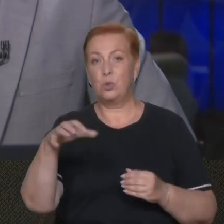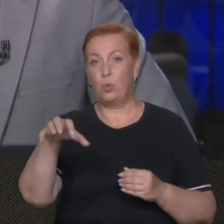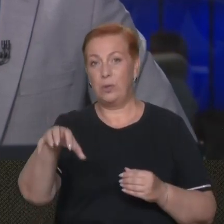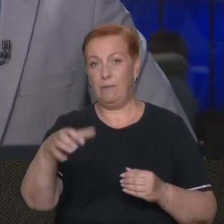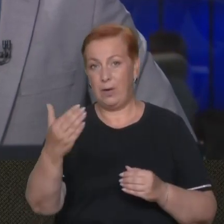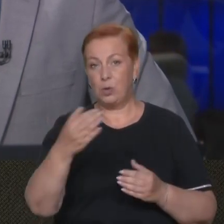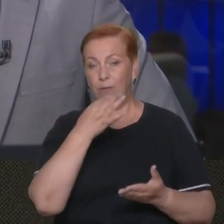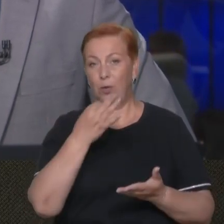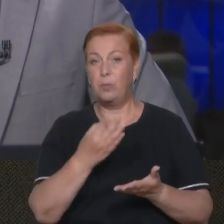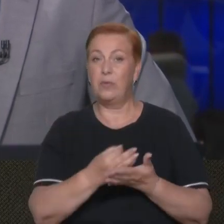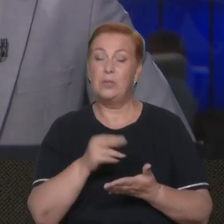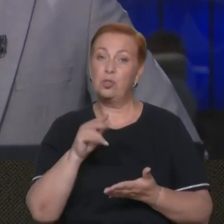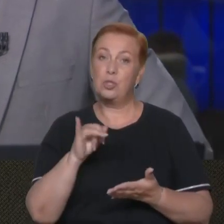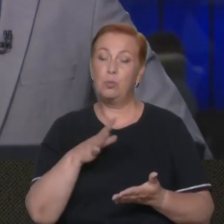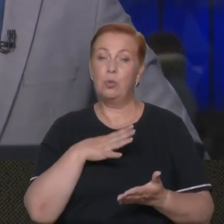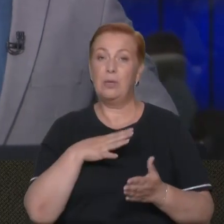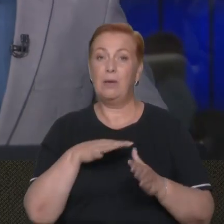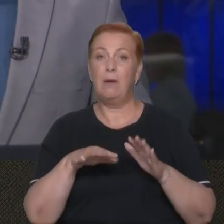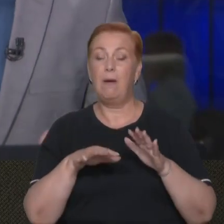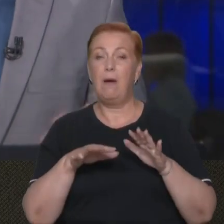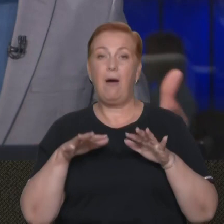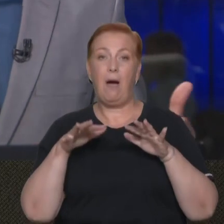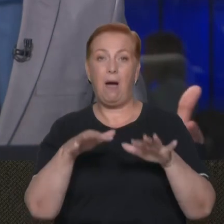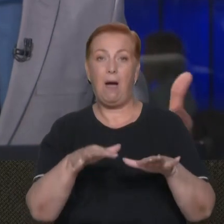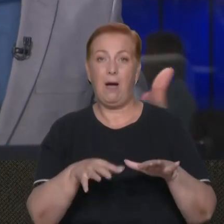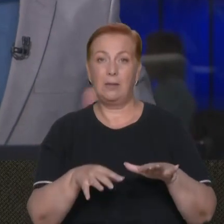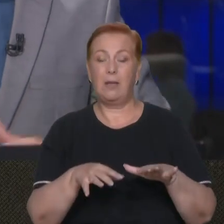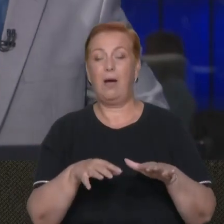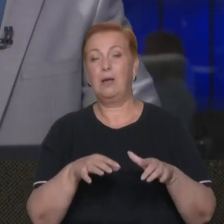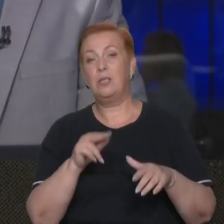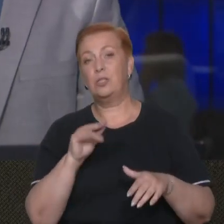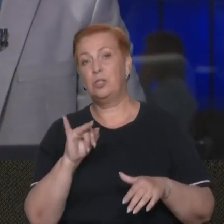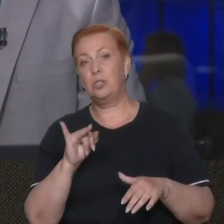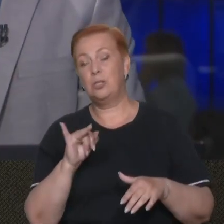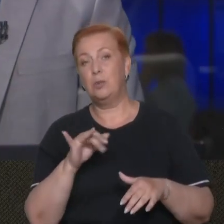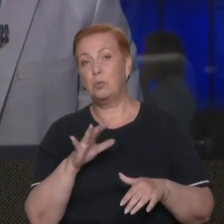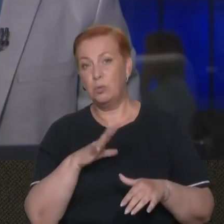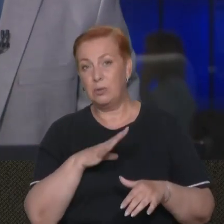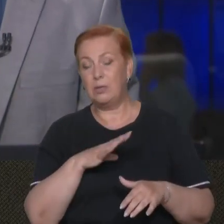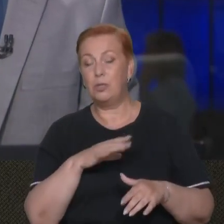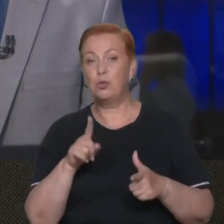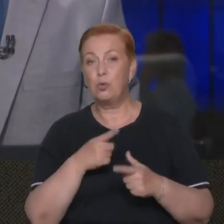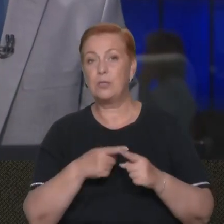відповідальності? Чи були атаки? І якщо були, то що це були за спроби?